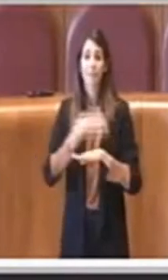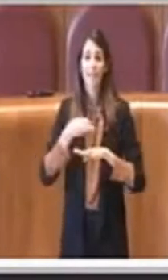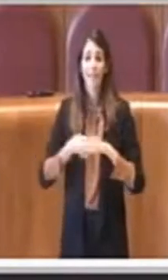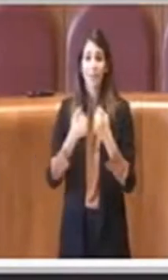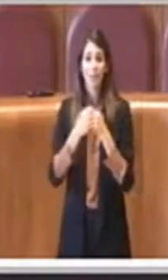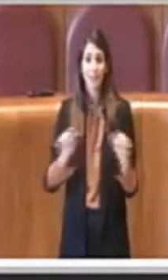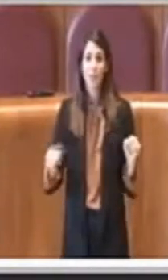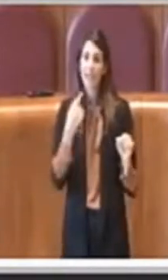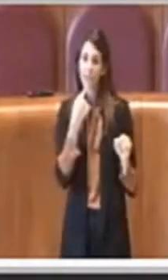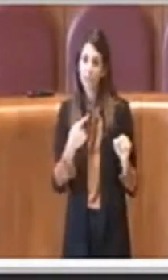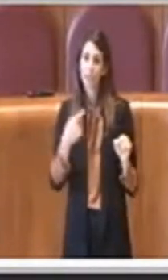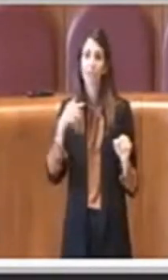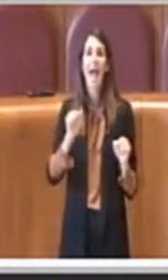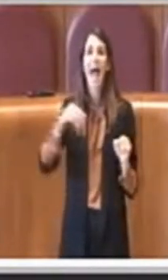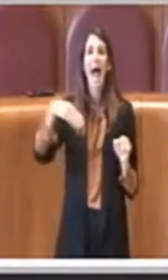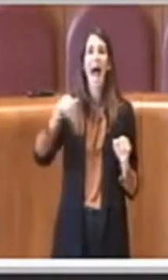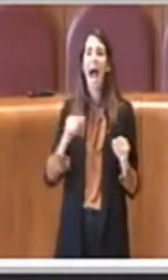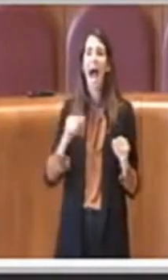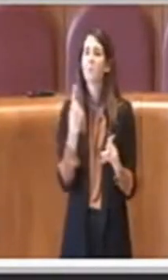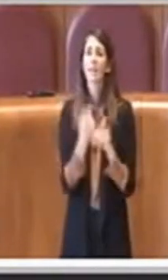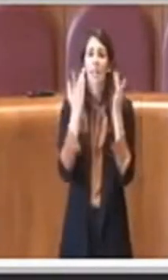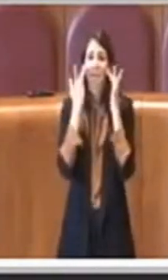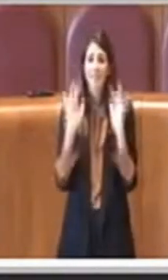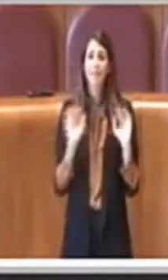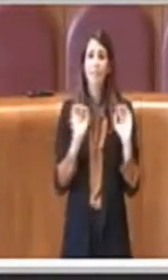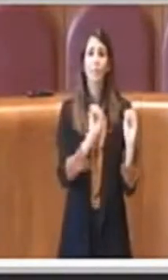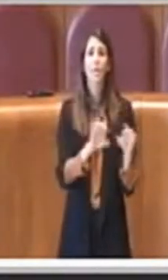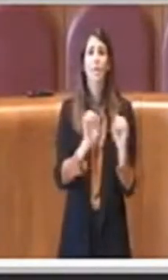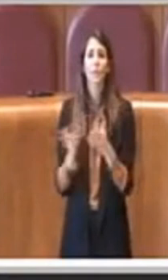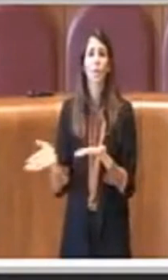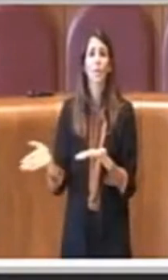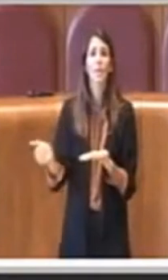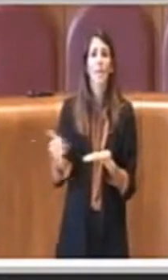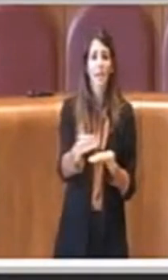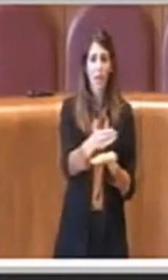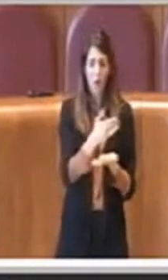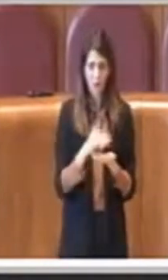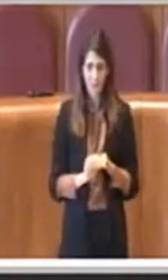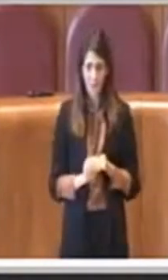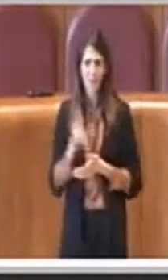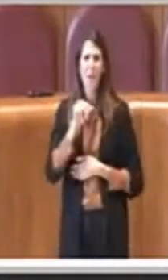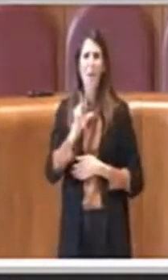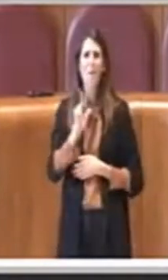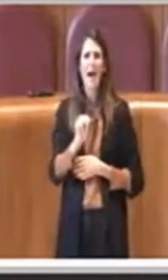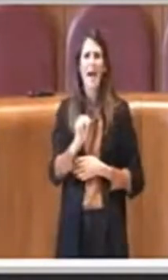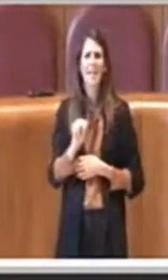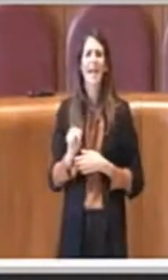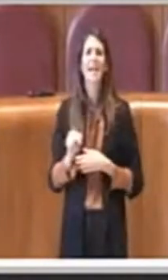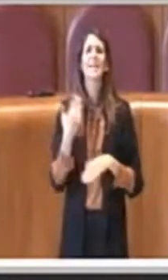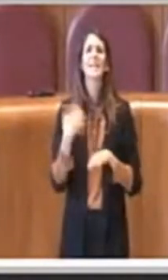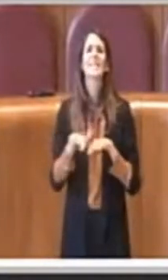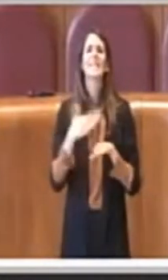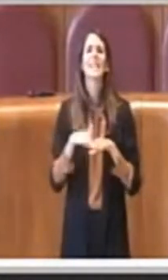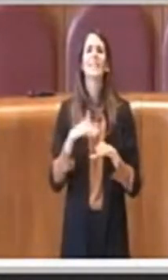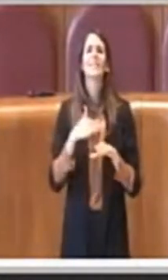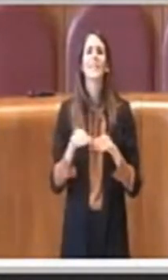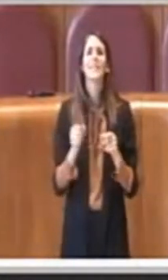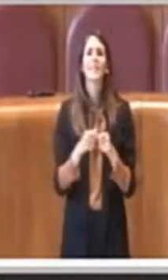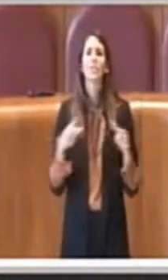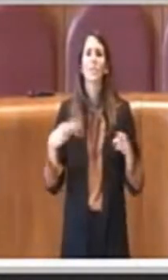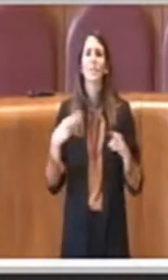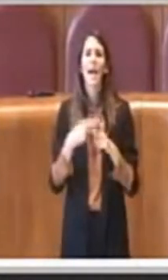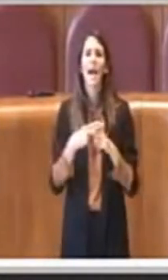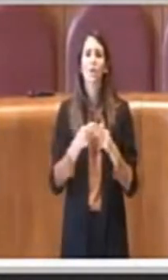semplicemente svolgere l'attività di raccolta. Si parla di esternalizzazione di servizi, cosa che comunque il PD, chiaramente